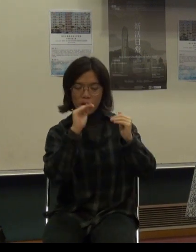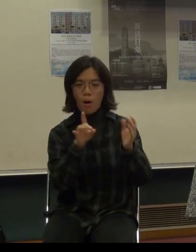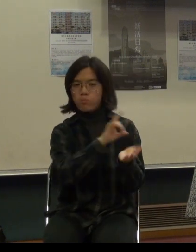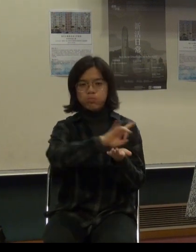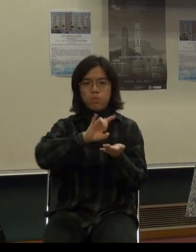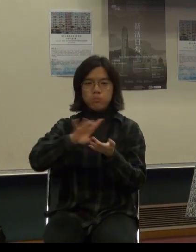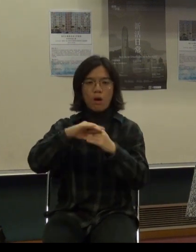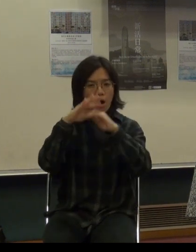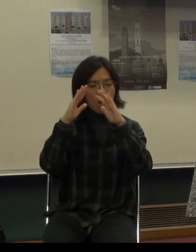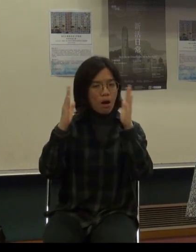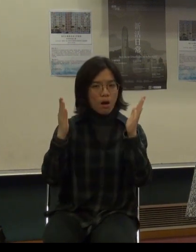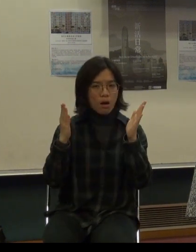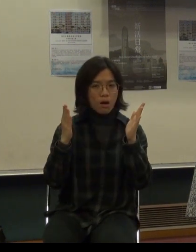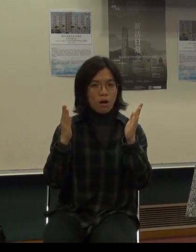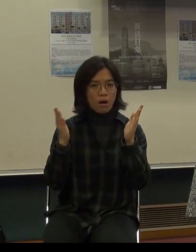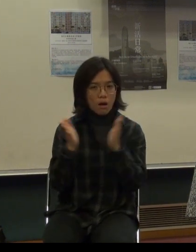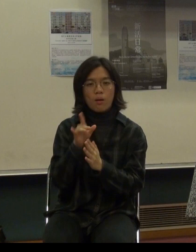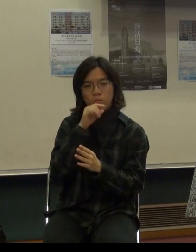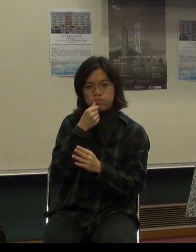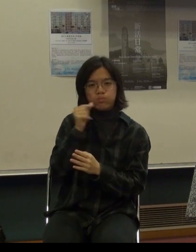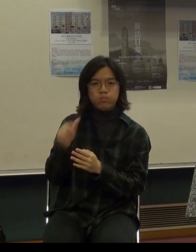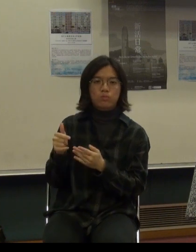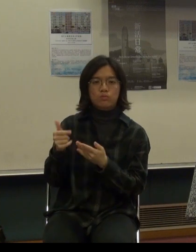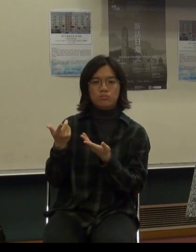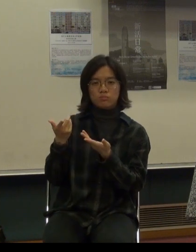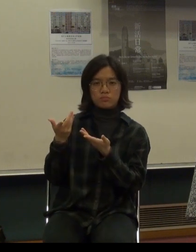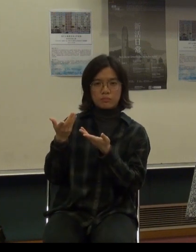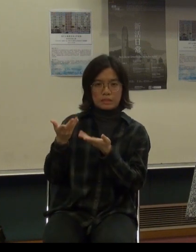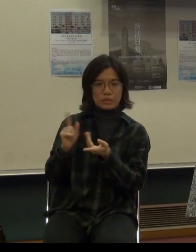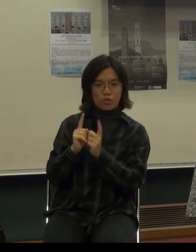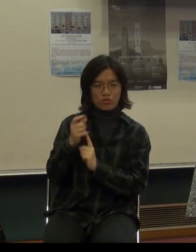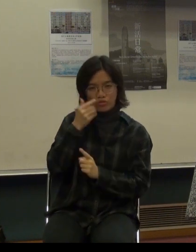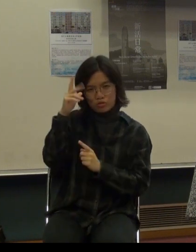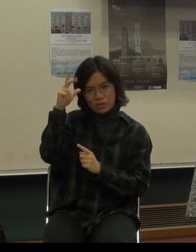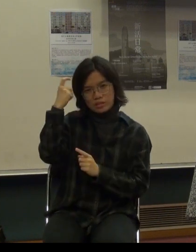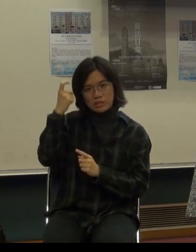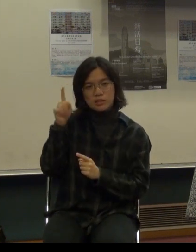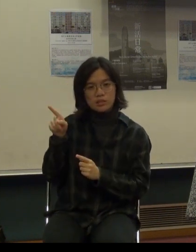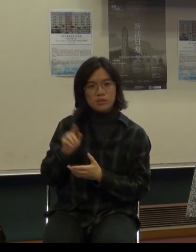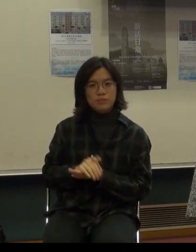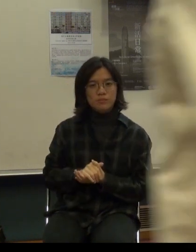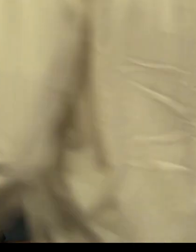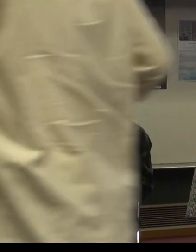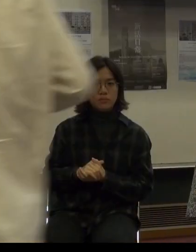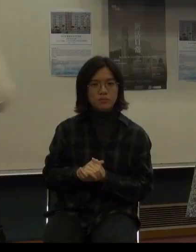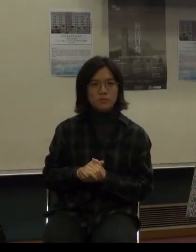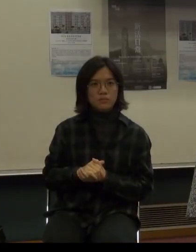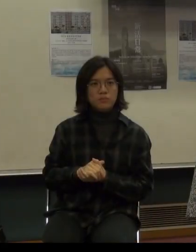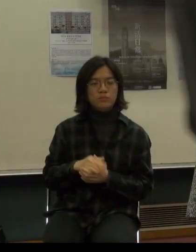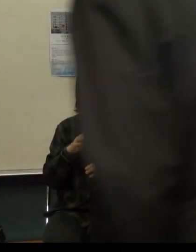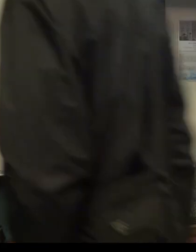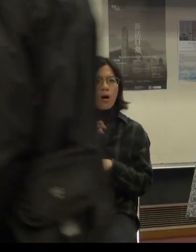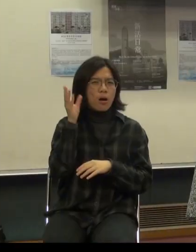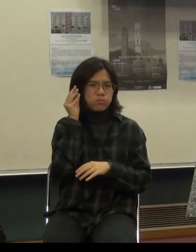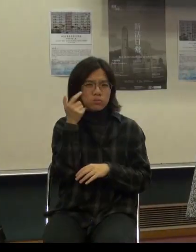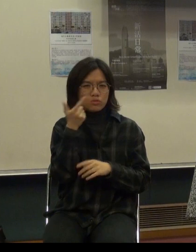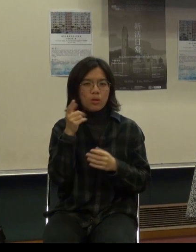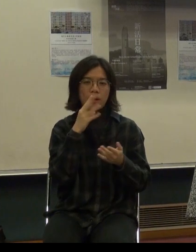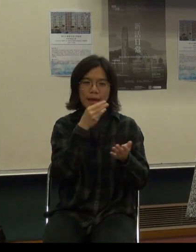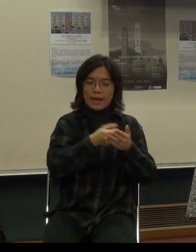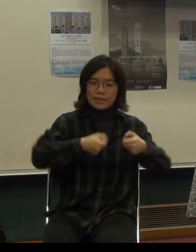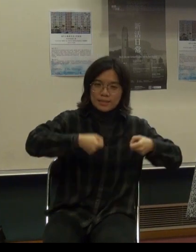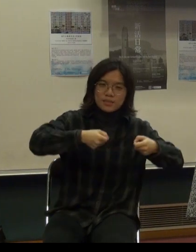叫做古典主義。咁冇咗古典主義就係現代主義。咁咧跟住咧，我聽好多嗰啲街市啊、